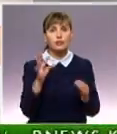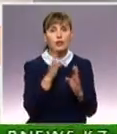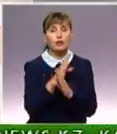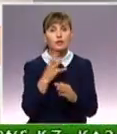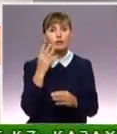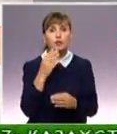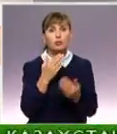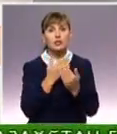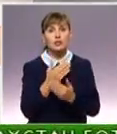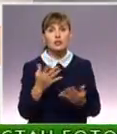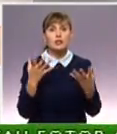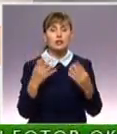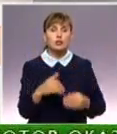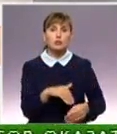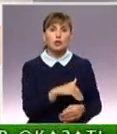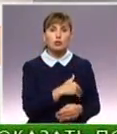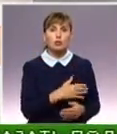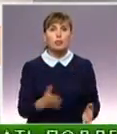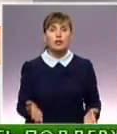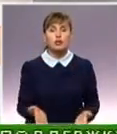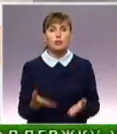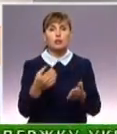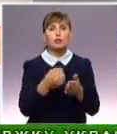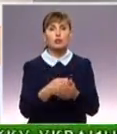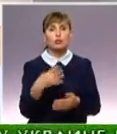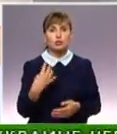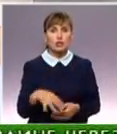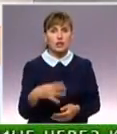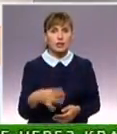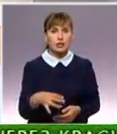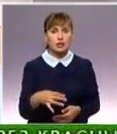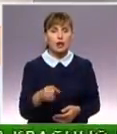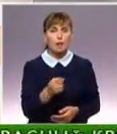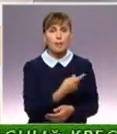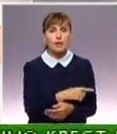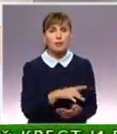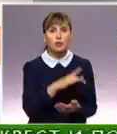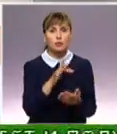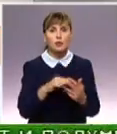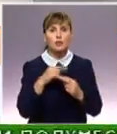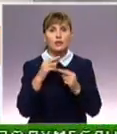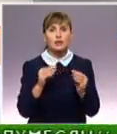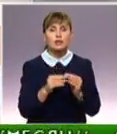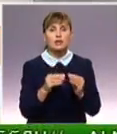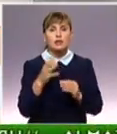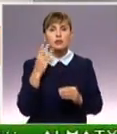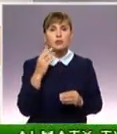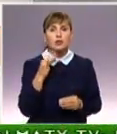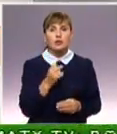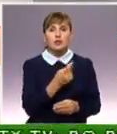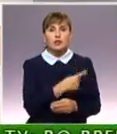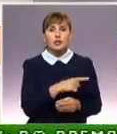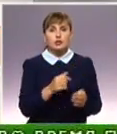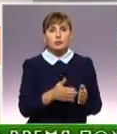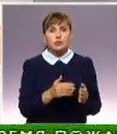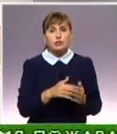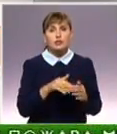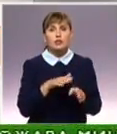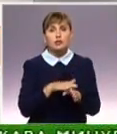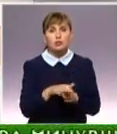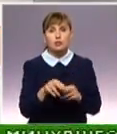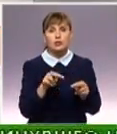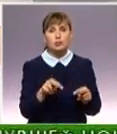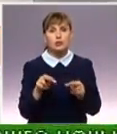Теперь о погоде. В Алматы в последние дни температура поднималась выше 40 градусов. В больницы мегаполиса обращаются десятки алматинцев, а врачи